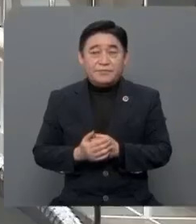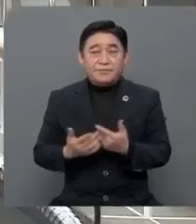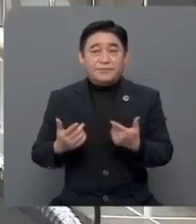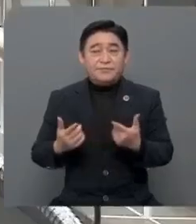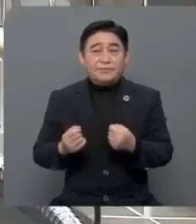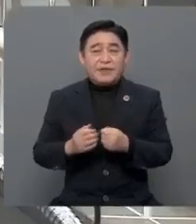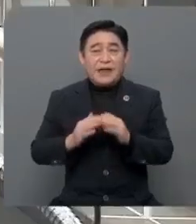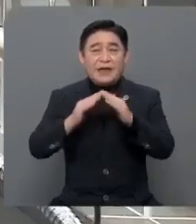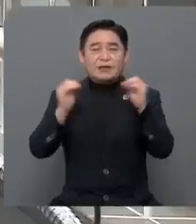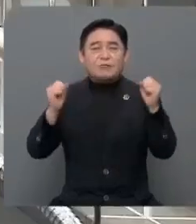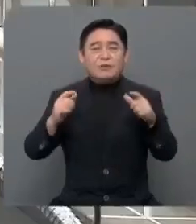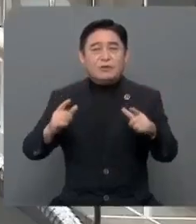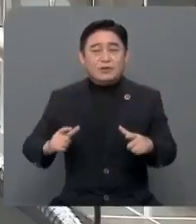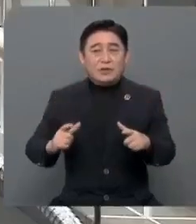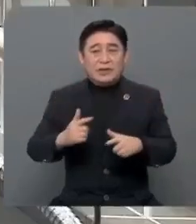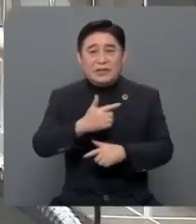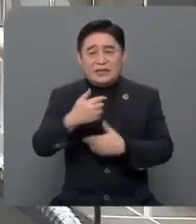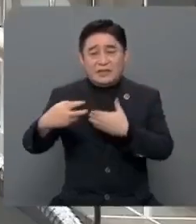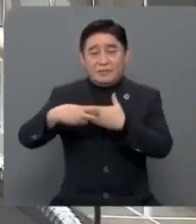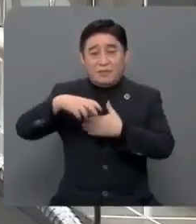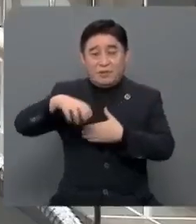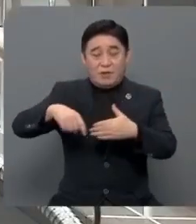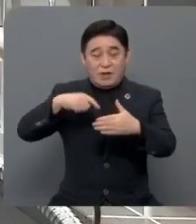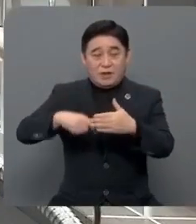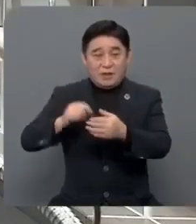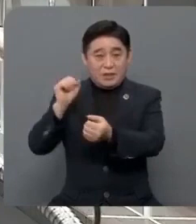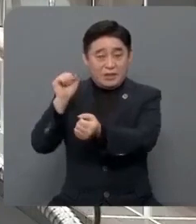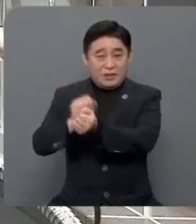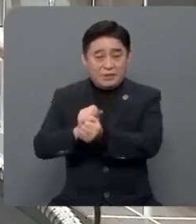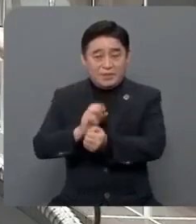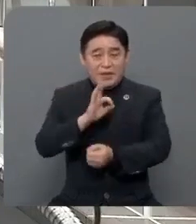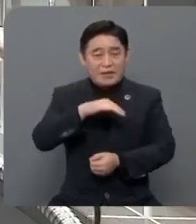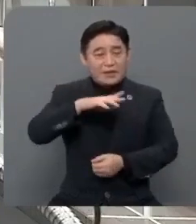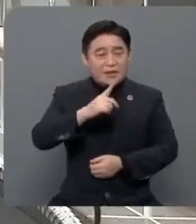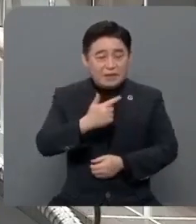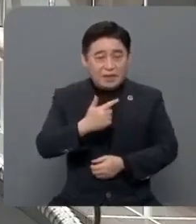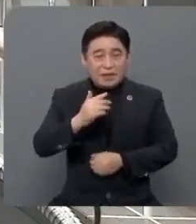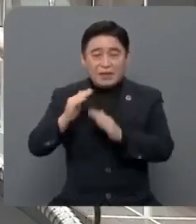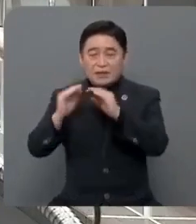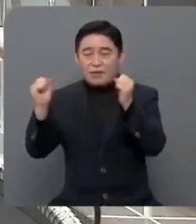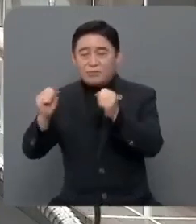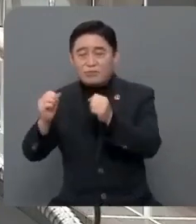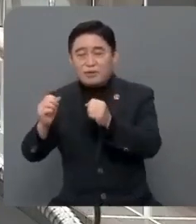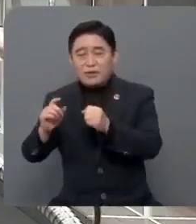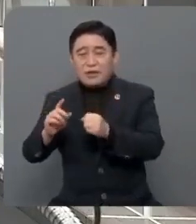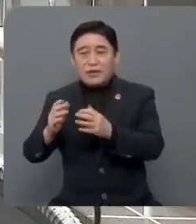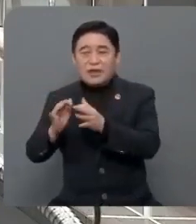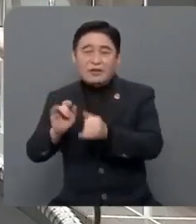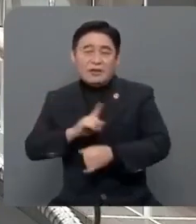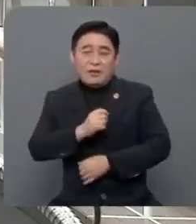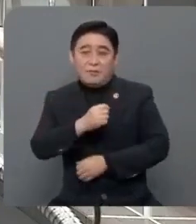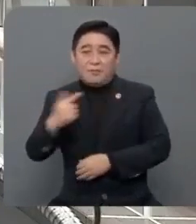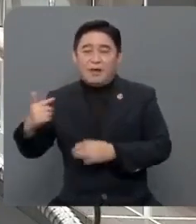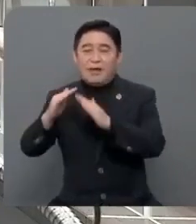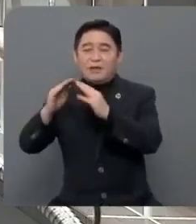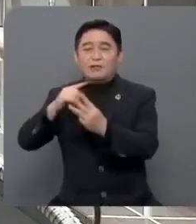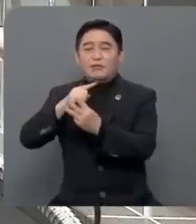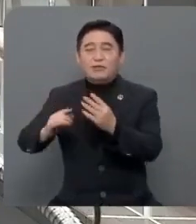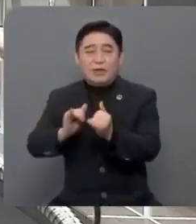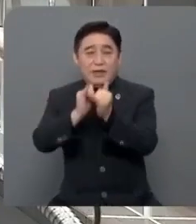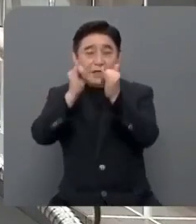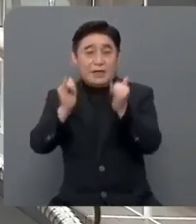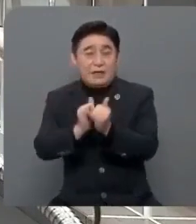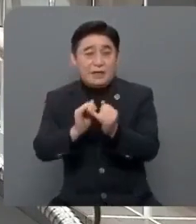네, 전라북도는 대형병원 내 감염이 발생한 익산과 전라북도에서 인구가 가장 많은 전주의 사회적